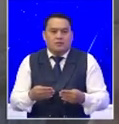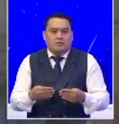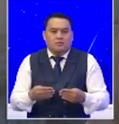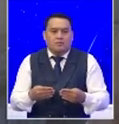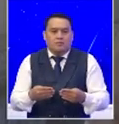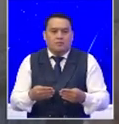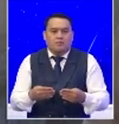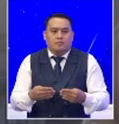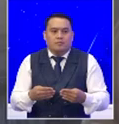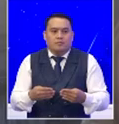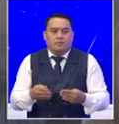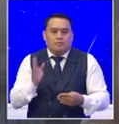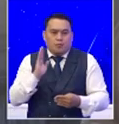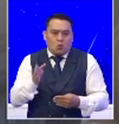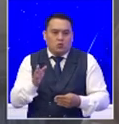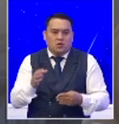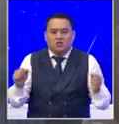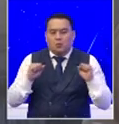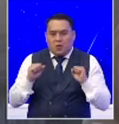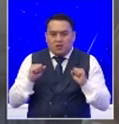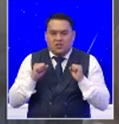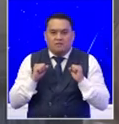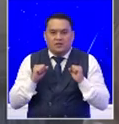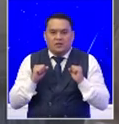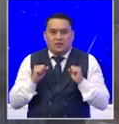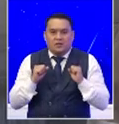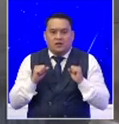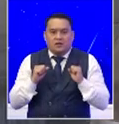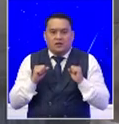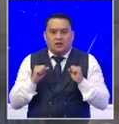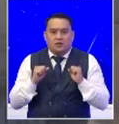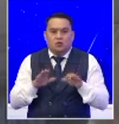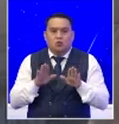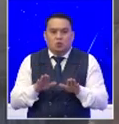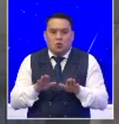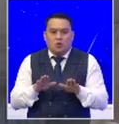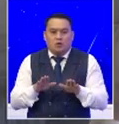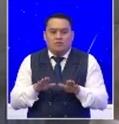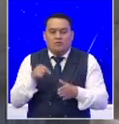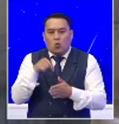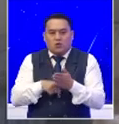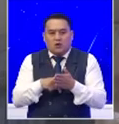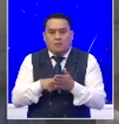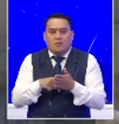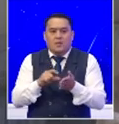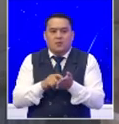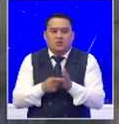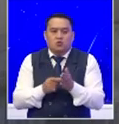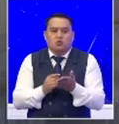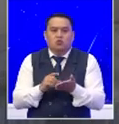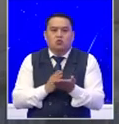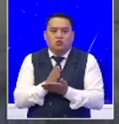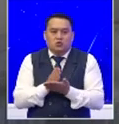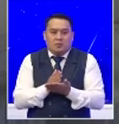помещения, бытовые, спортивные залы. Это только касательно внутренних помещений служебных.